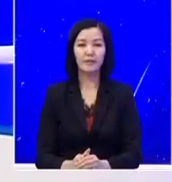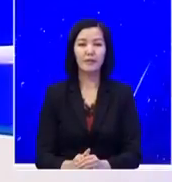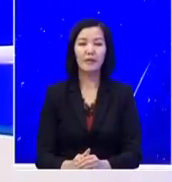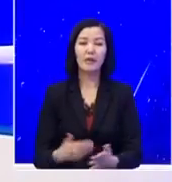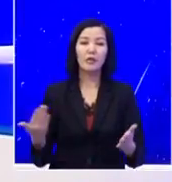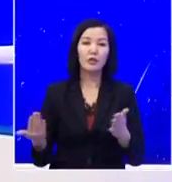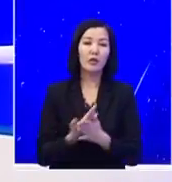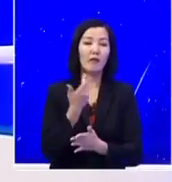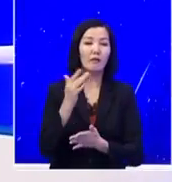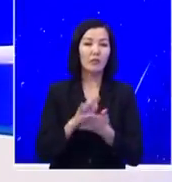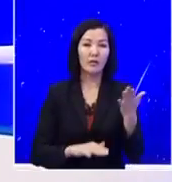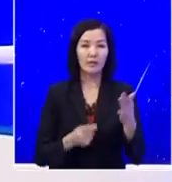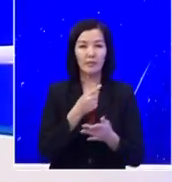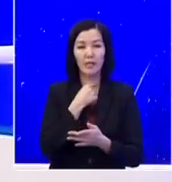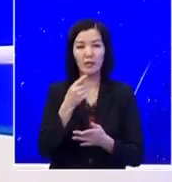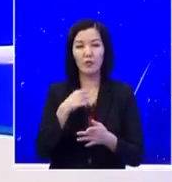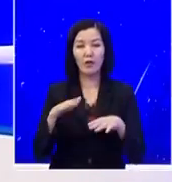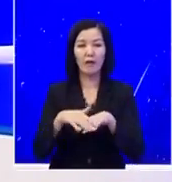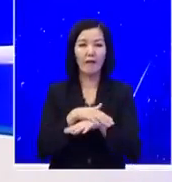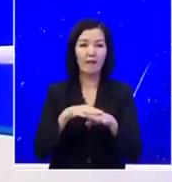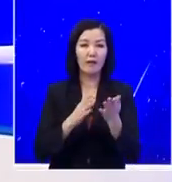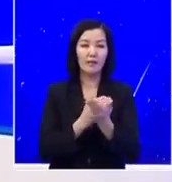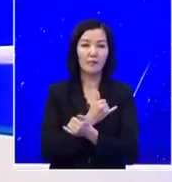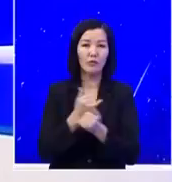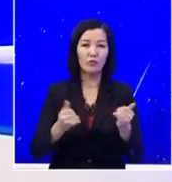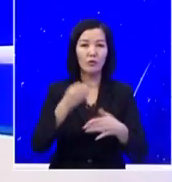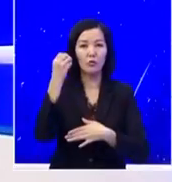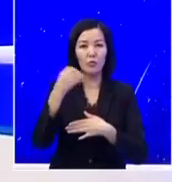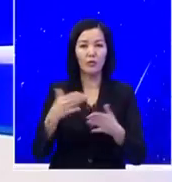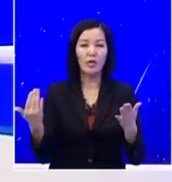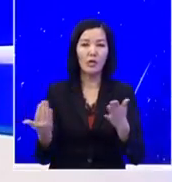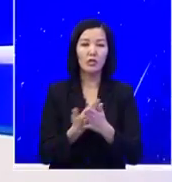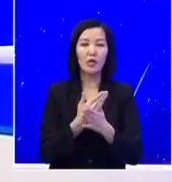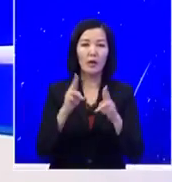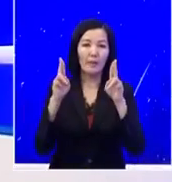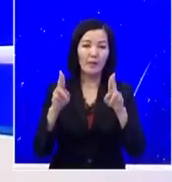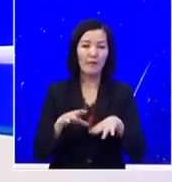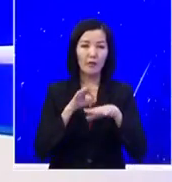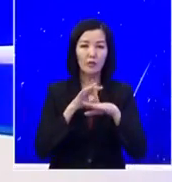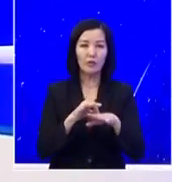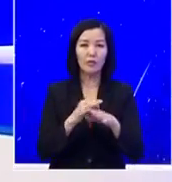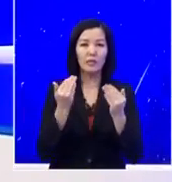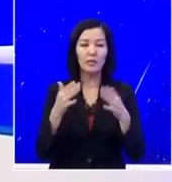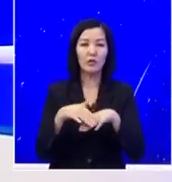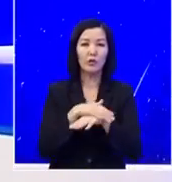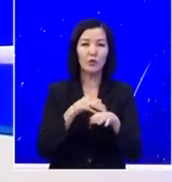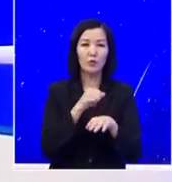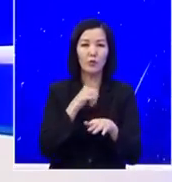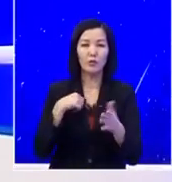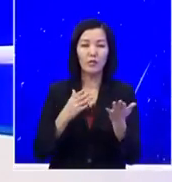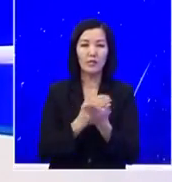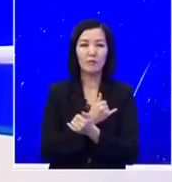Хабарымызды жалғастырамыз. Талдықорғандағы халыққа қызмет көрсету орталығының жұмысы жаңа форматта жүргізіледі. Енді тұрғындардың өз-өзіне